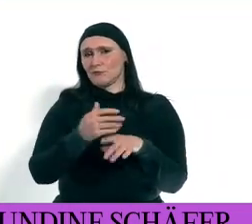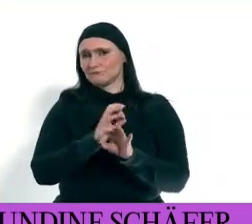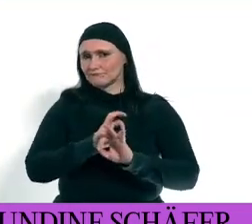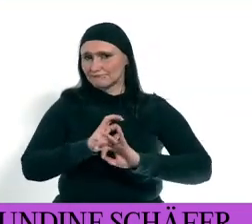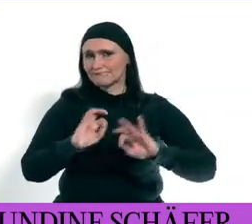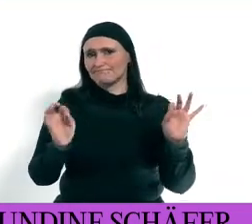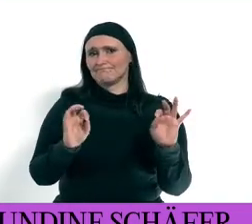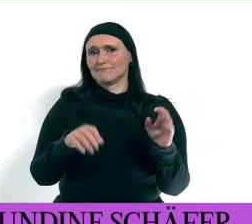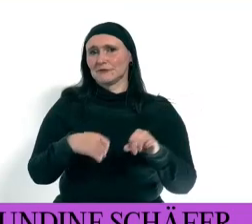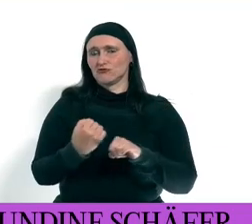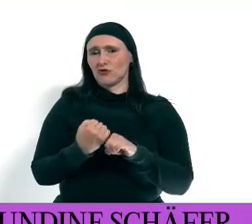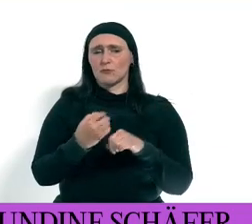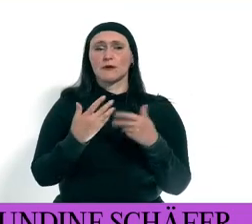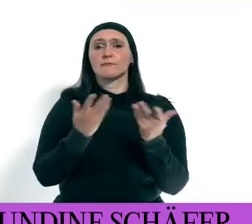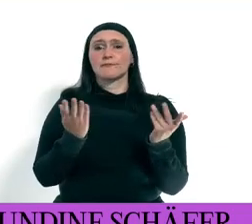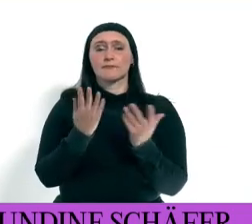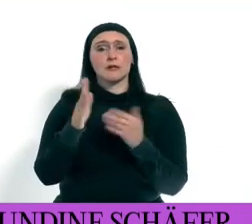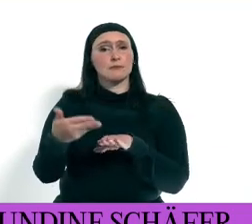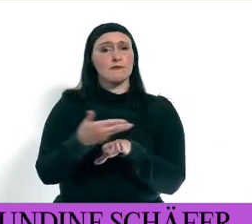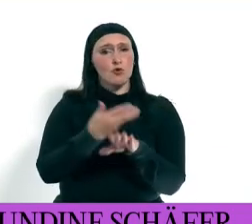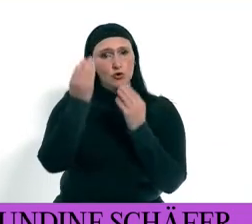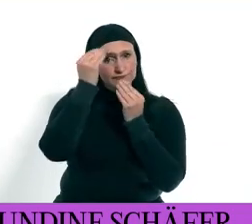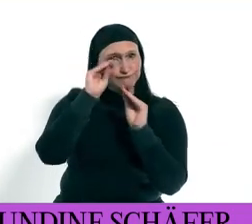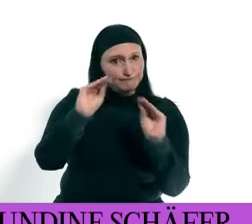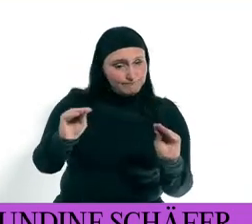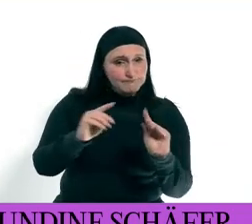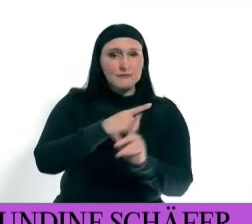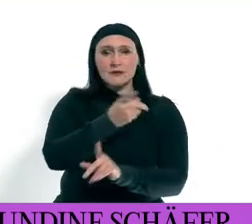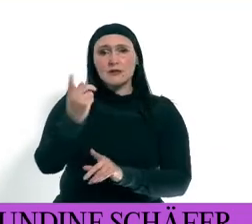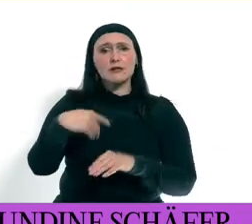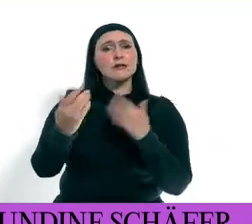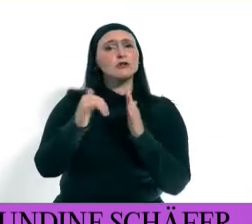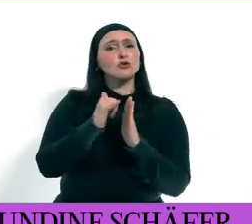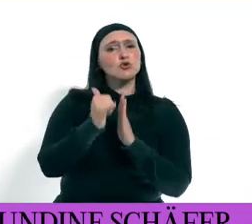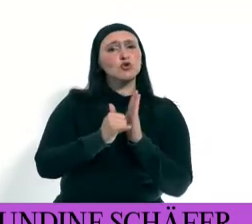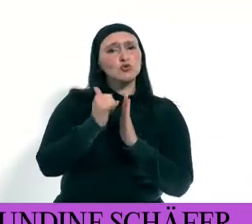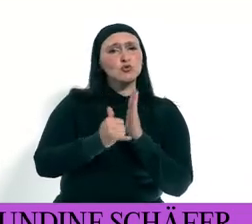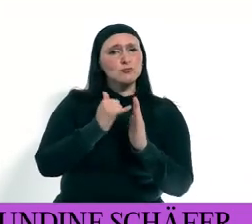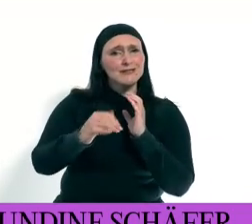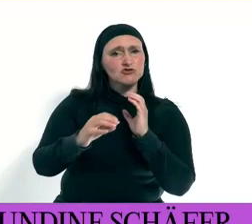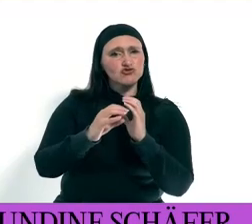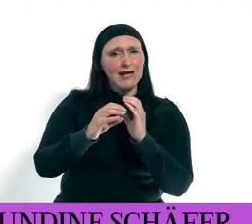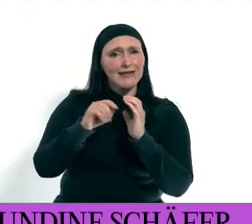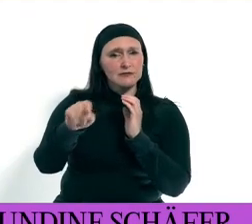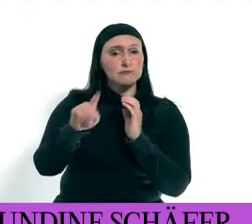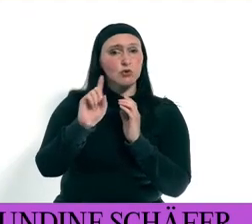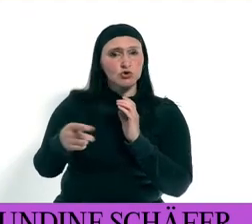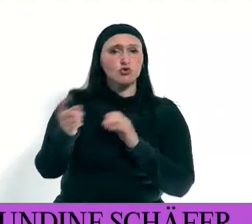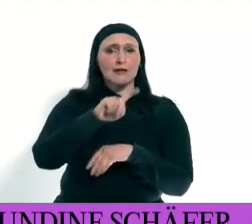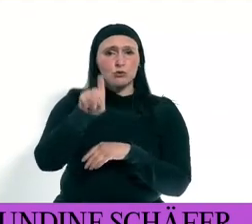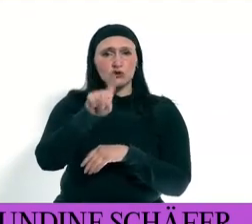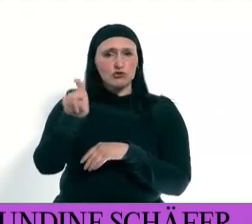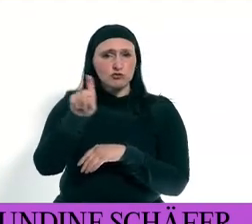gleich vorstellen, das ist eigentlich das Beste. Aber bevor sie das tun, sage ich, dass alle gerne